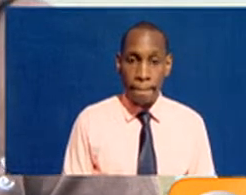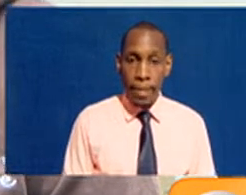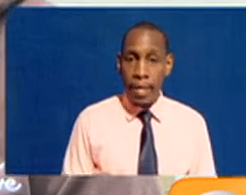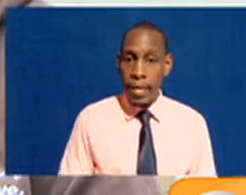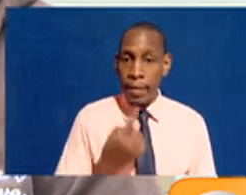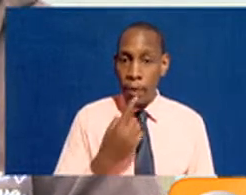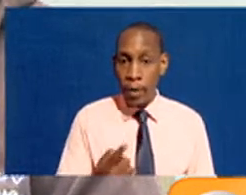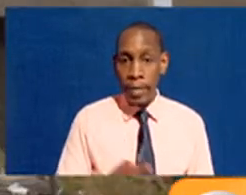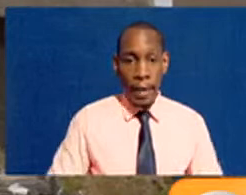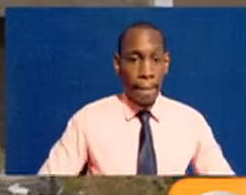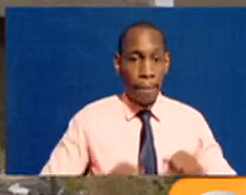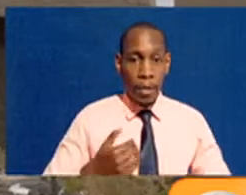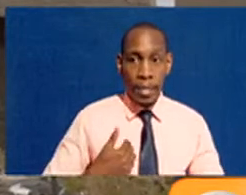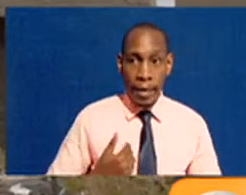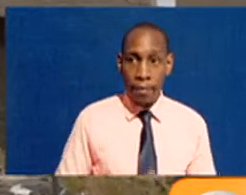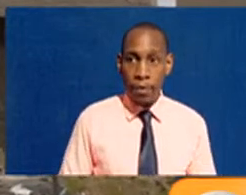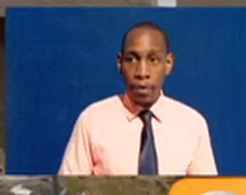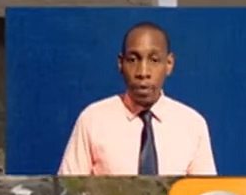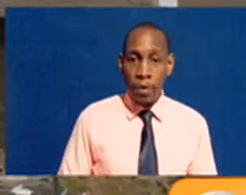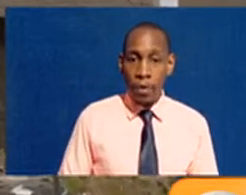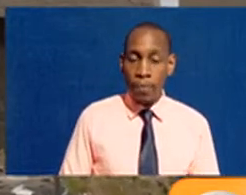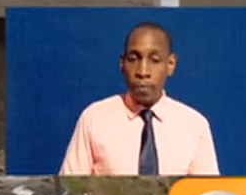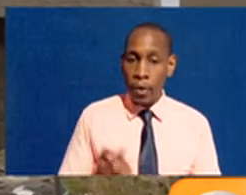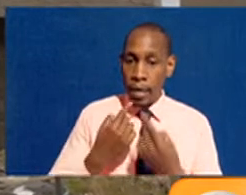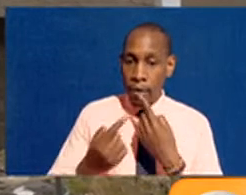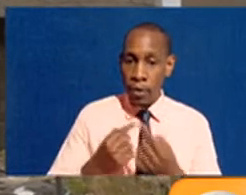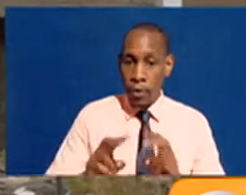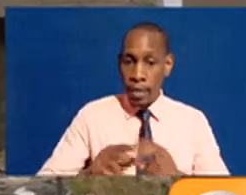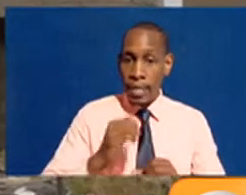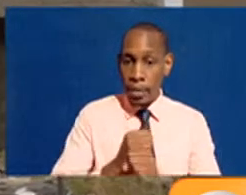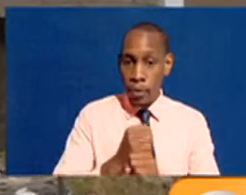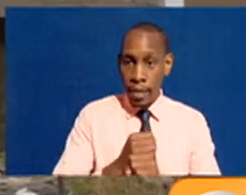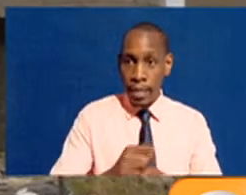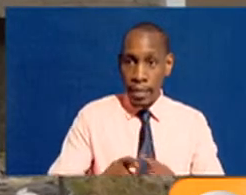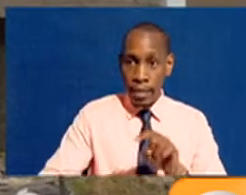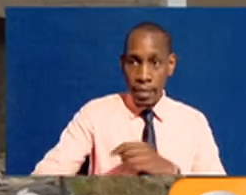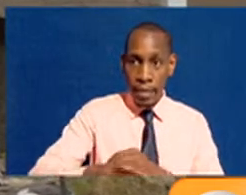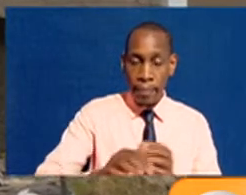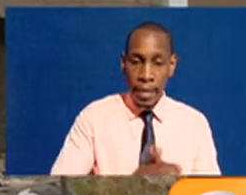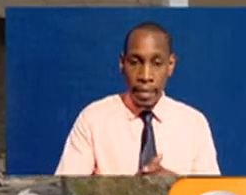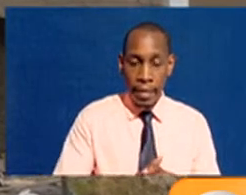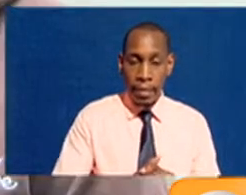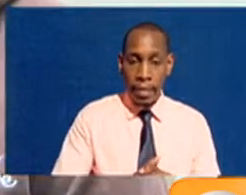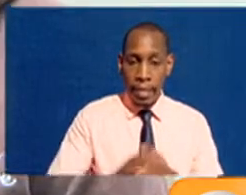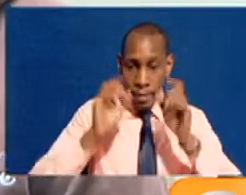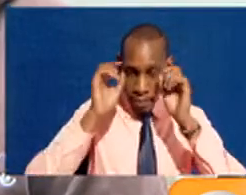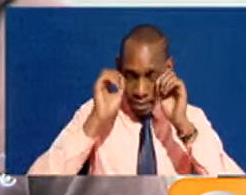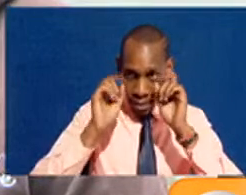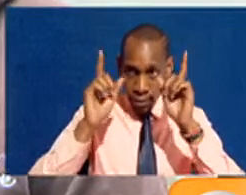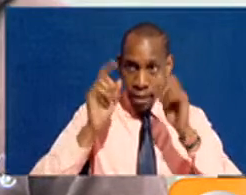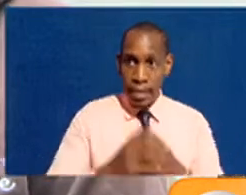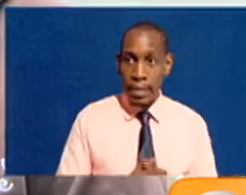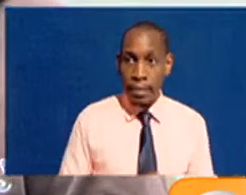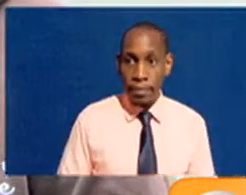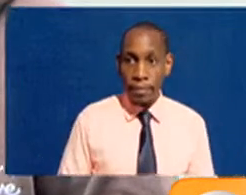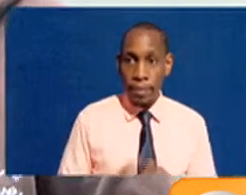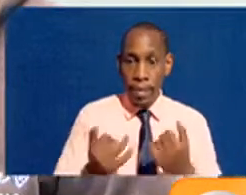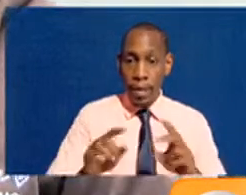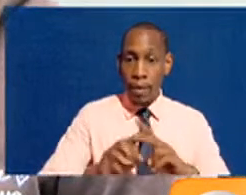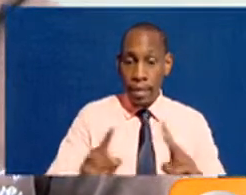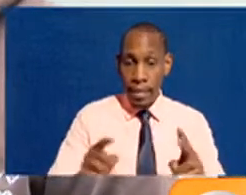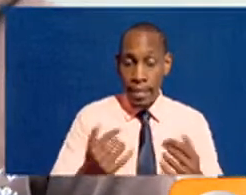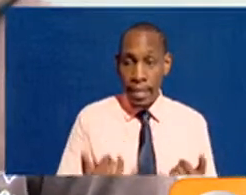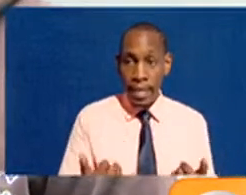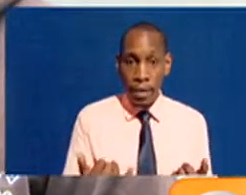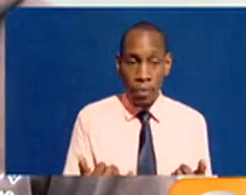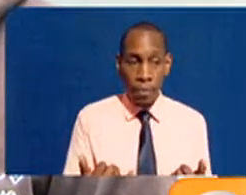Nimewaambia niko na bosi. Wakaongea tukapata hiyo kazi. Hiyo site kanifungua. Sasa hapo ndo nilianza